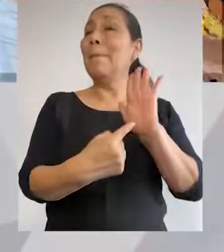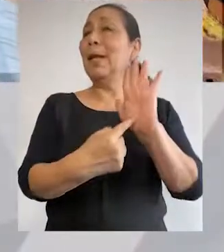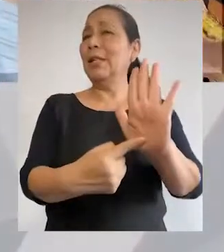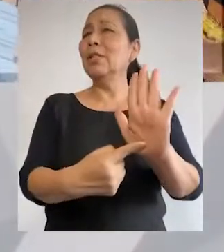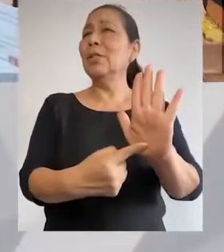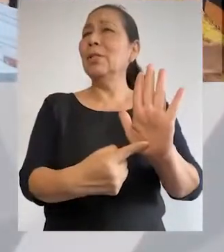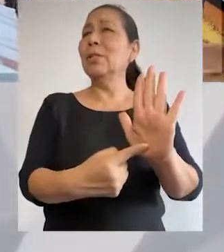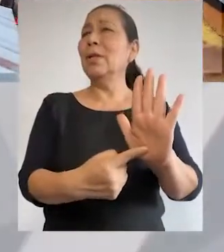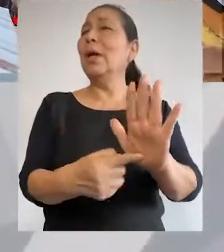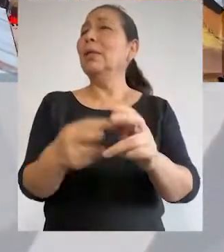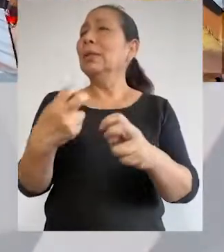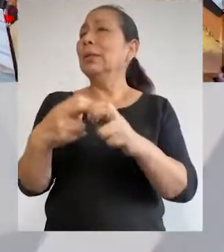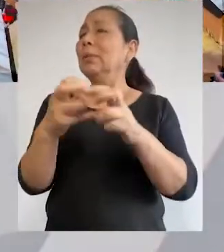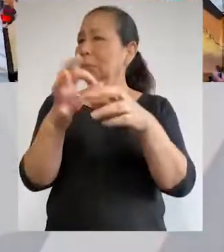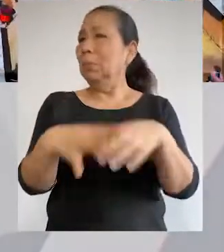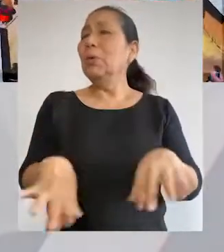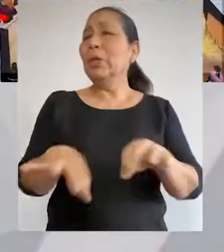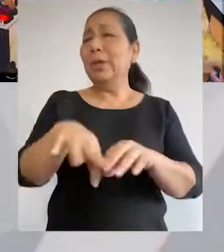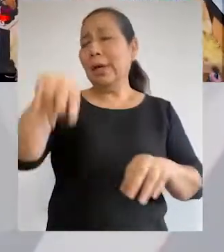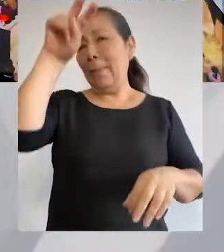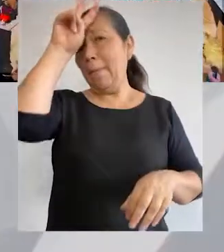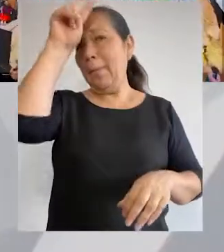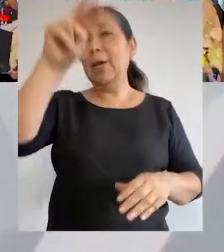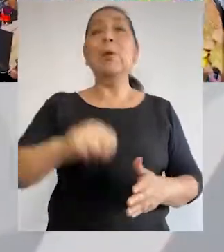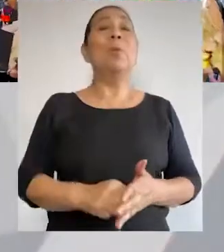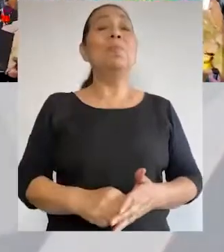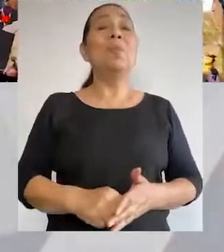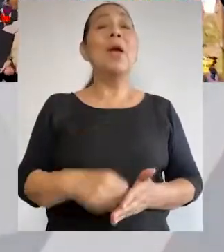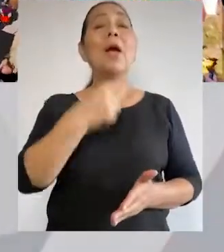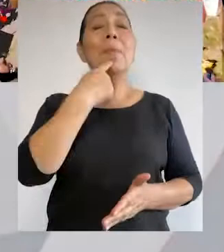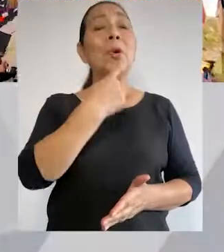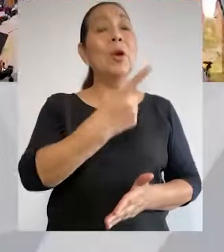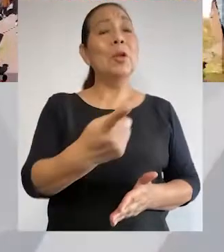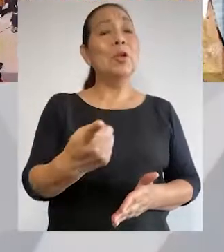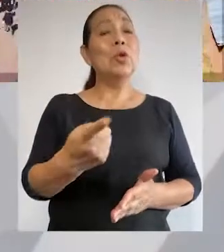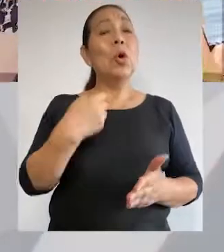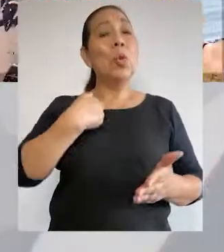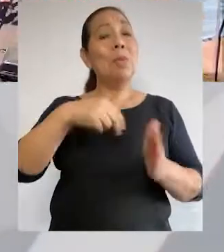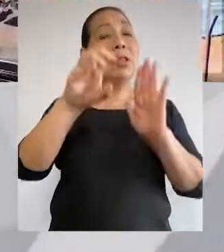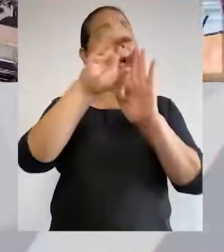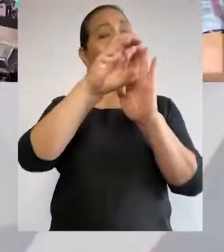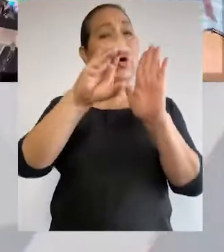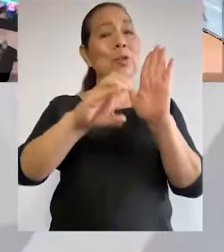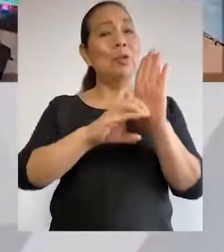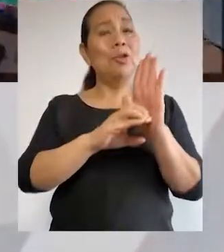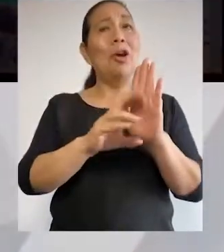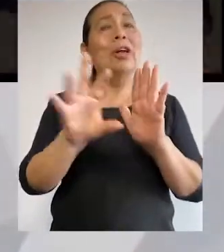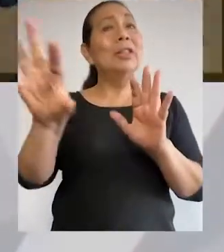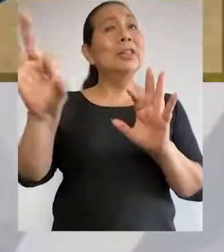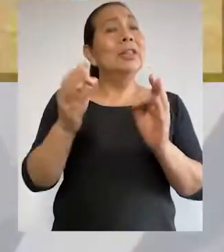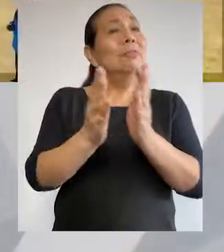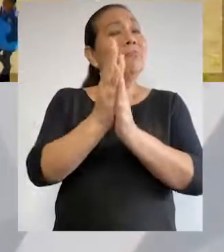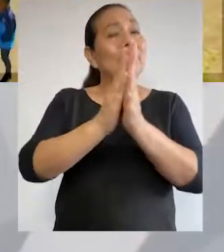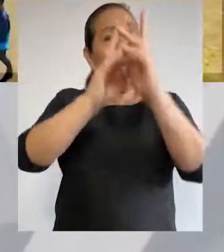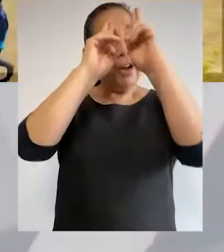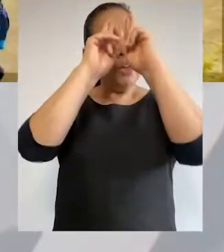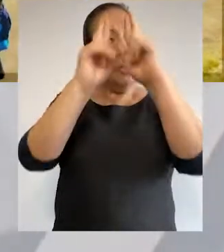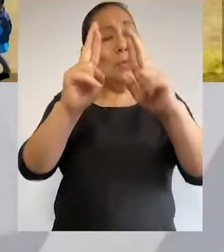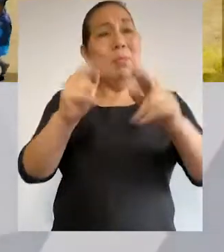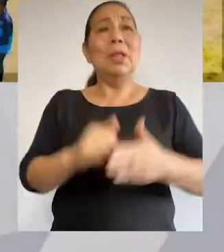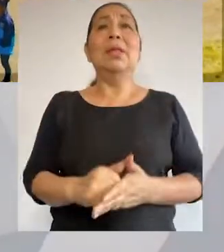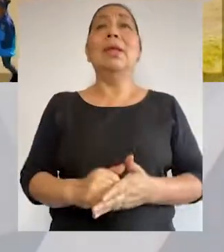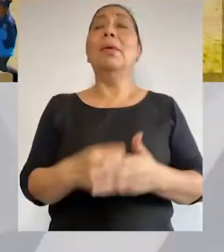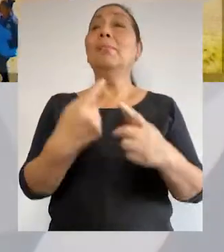Perú llaqtayuq kayqa nispan. Chayraykum Constitución ninchikqa kuyachiwanchik tukuyniraq kawsaykuna